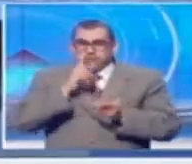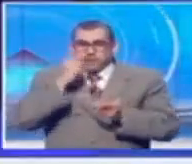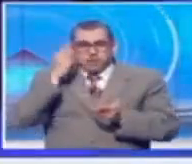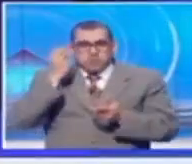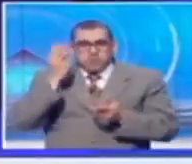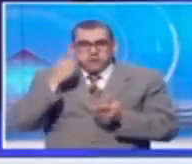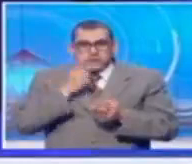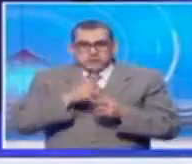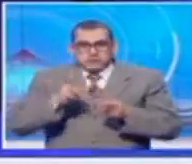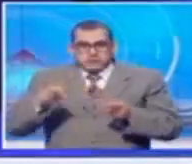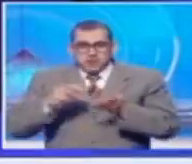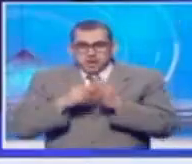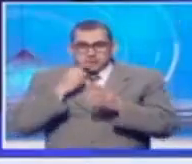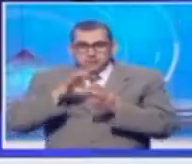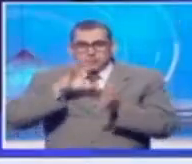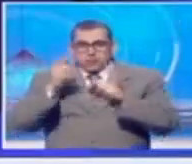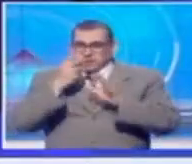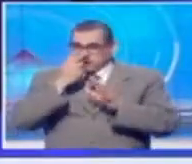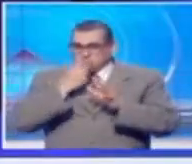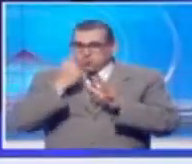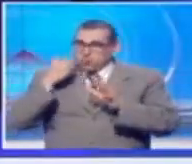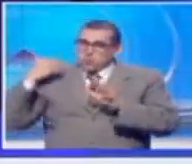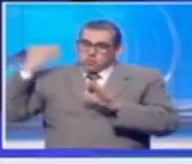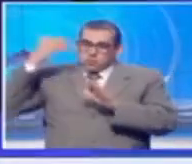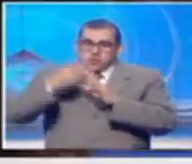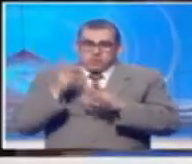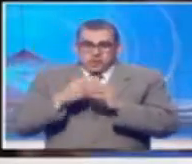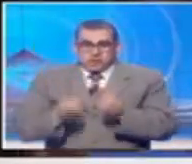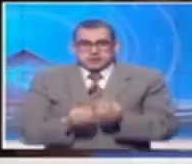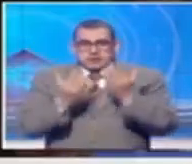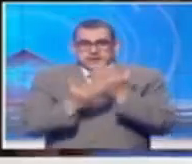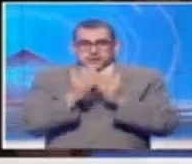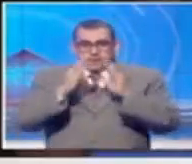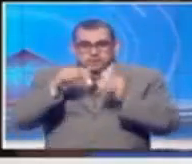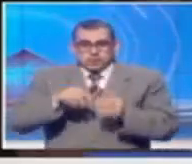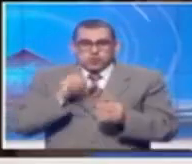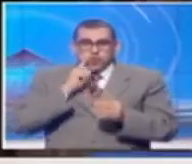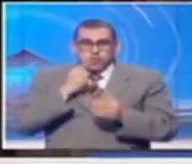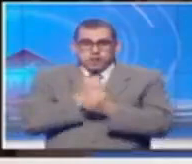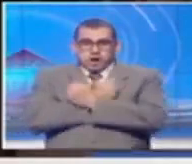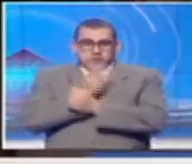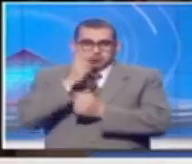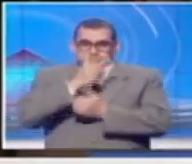والثقافات التي عبرت الزمن لتضيء من جديد في مصر أم الحضارات.